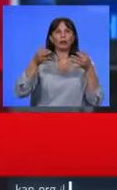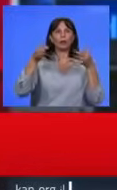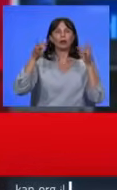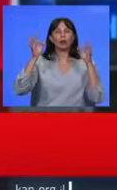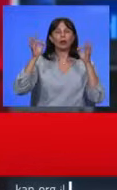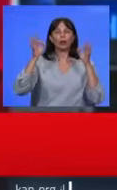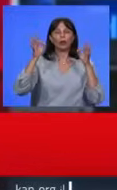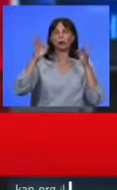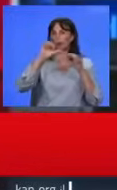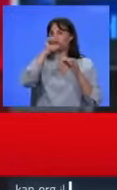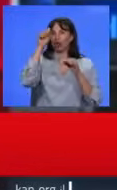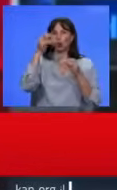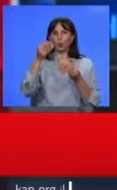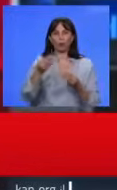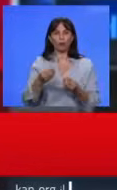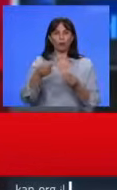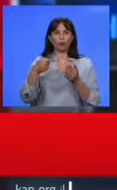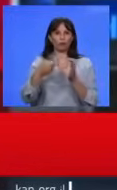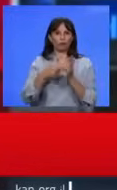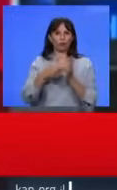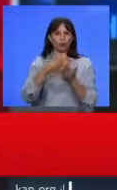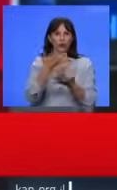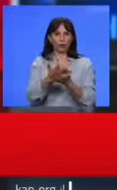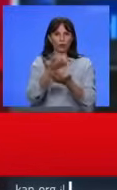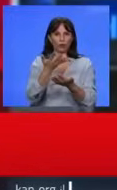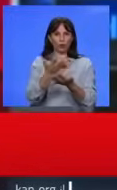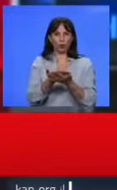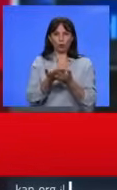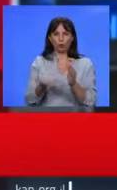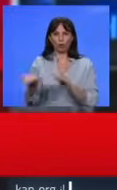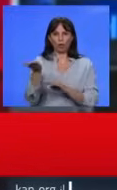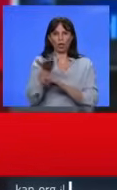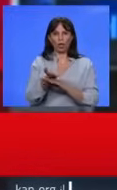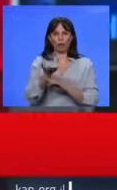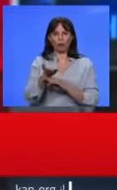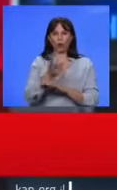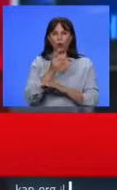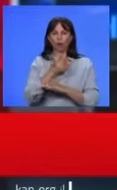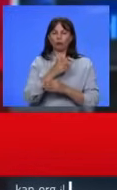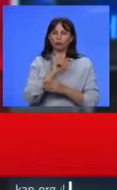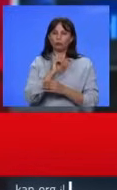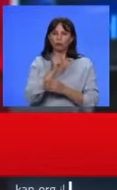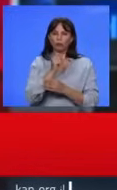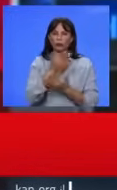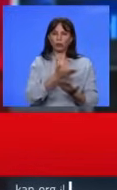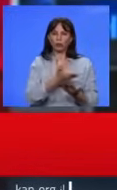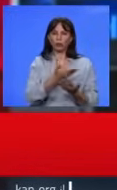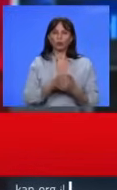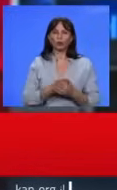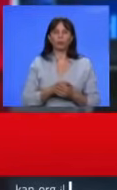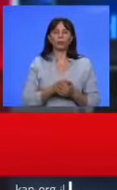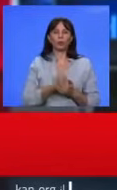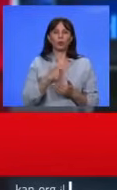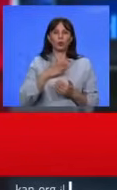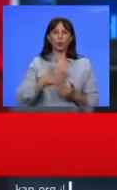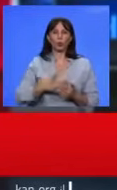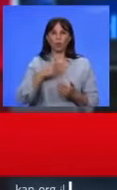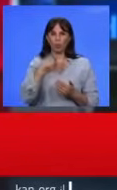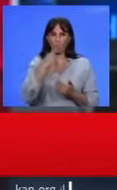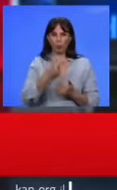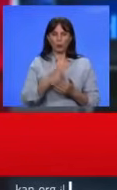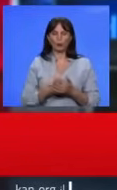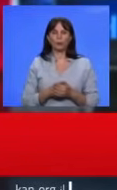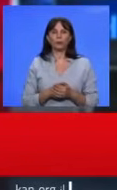כיום, כדי לבדוק את הממצאים ששאלת פה בכתבה. יחד עם זאת, אני רוצה לומר דבר כזה. לסוגיית